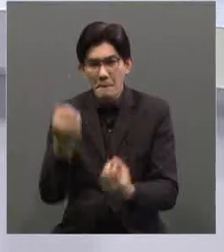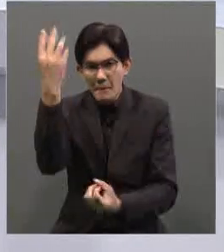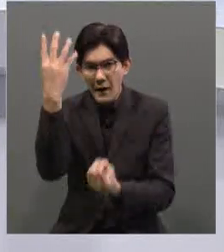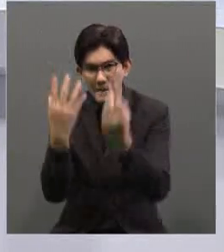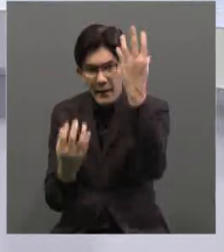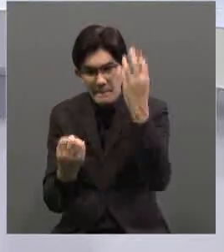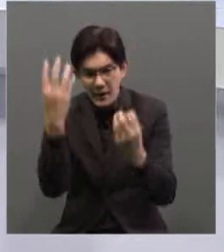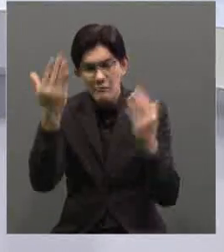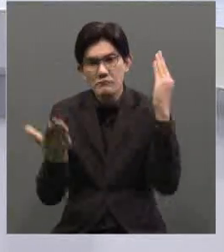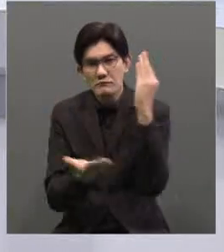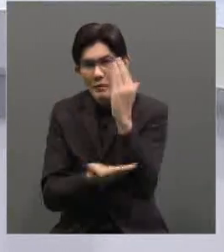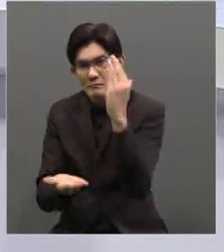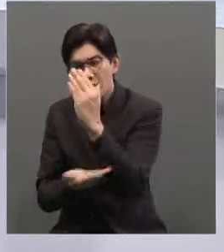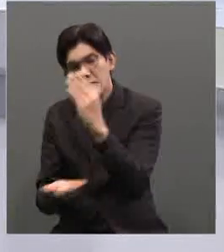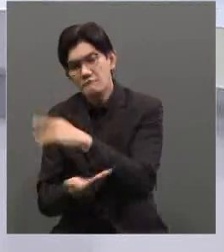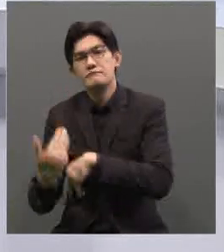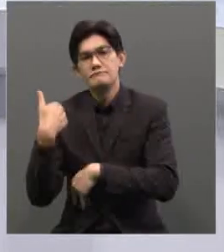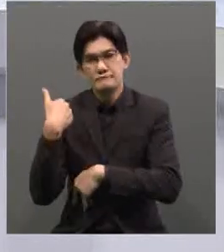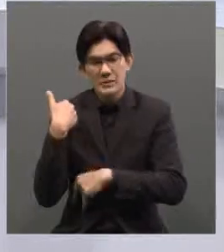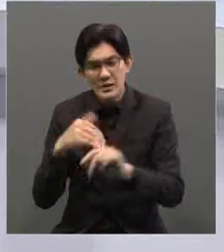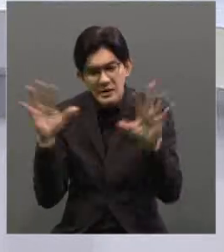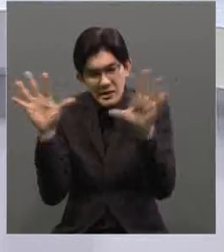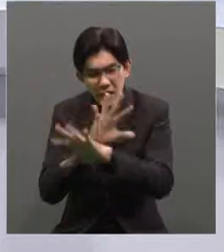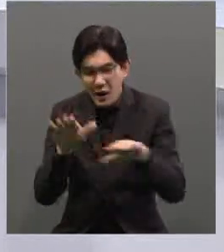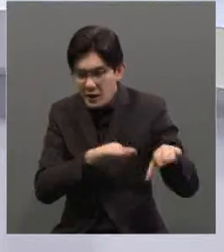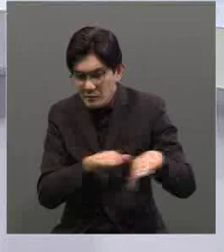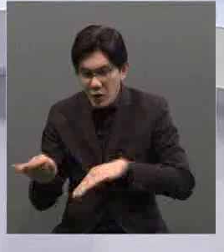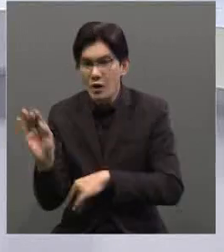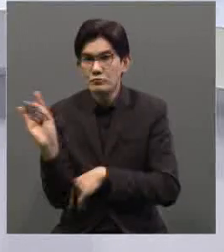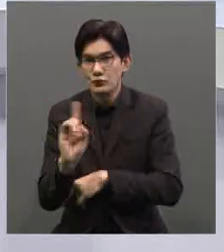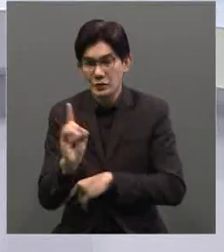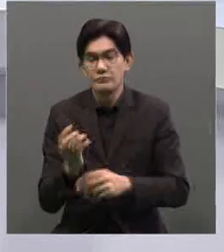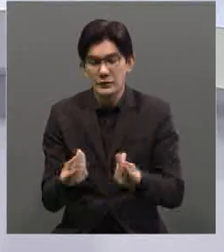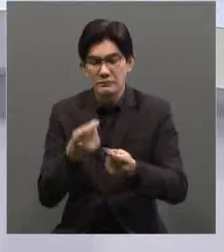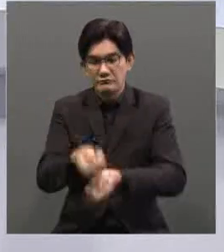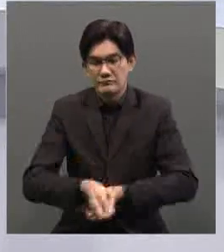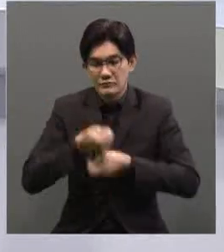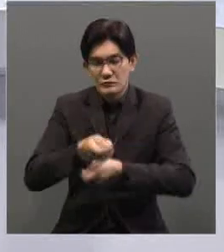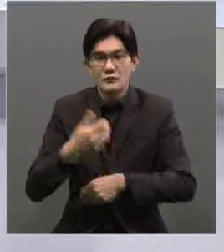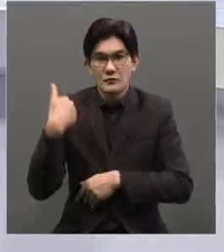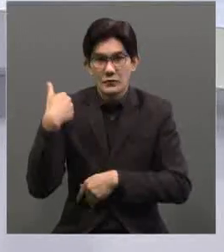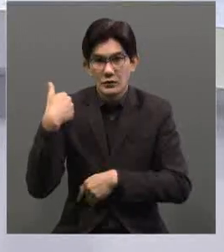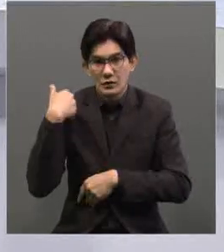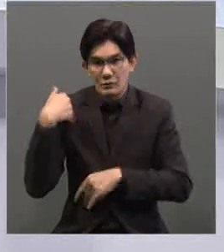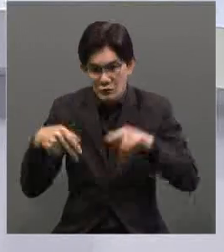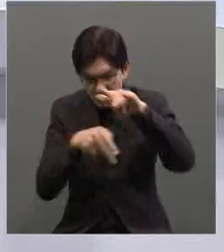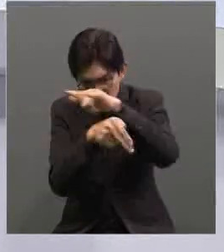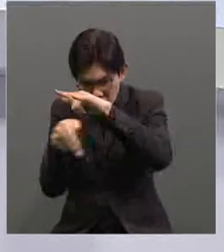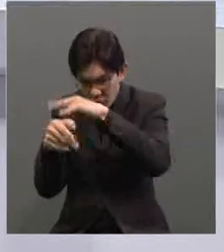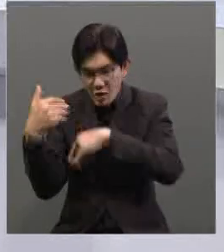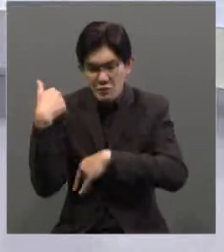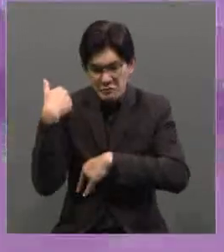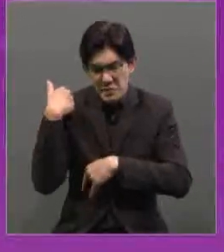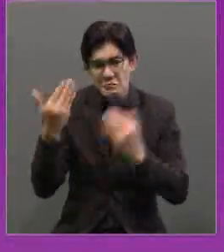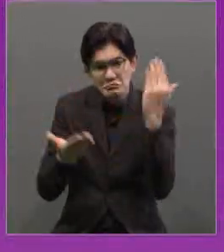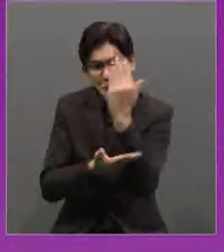นไม้เนี่ยถูกตัดโค่นแล้วก็ทำลักษณะเตรียมที่จะทำพื้นที่การเกษตร คือภาพมุมสูงมามันแหว่งไปเลยแล้วเราจะเห็